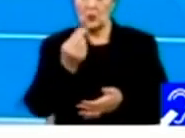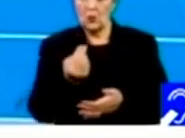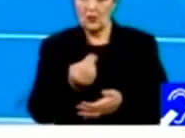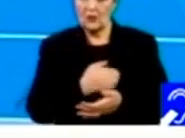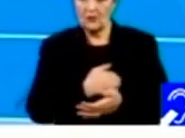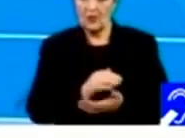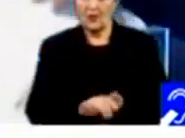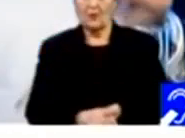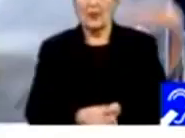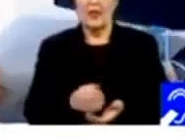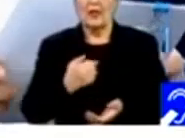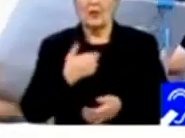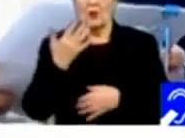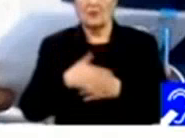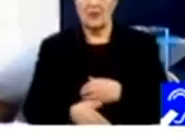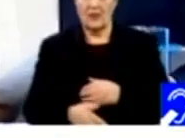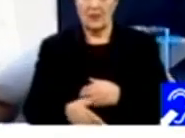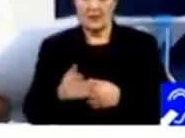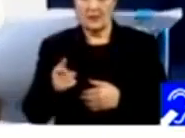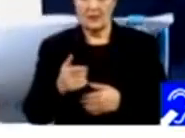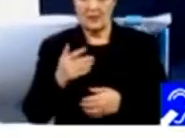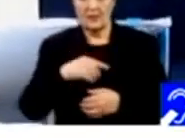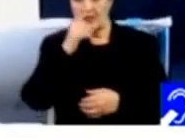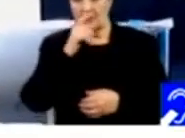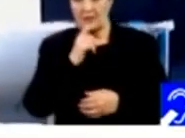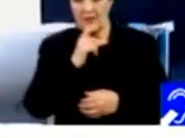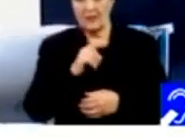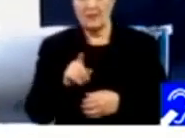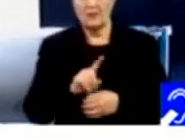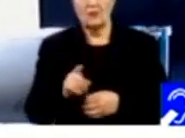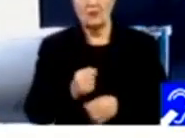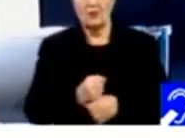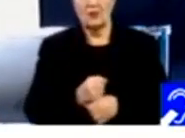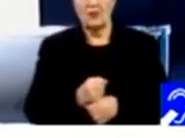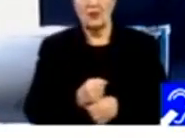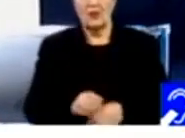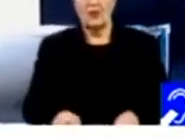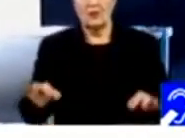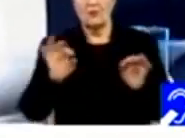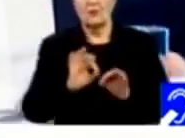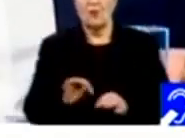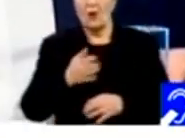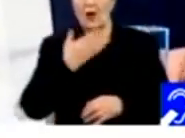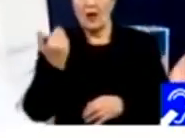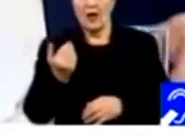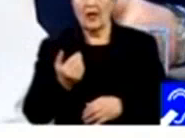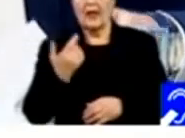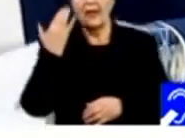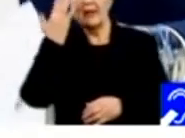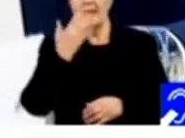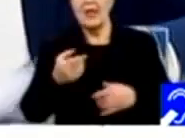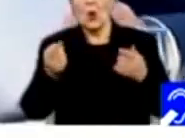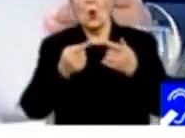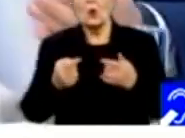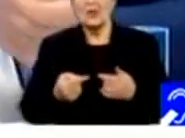Ceea ce n-am înțeles eu, ce va face domnul Năstase. Dar știți de ce n-am înțeles nici eu, nici dumneavoastră? Pentru că n-are nicio idee concretă ce va face exact. N-a